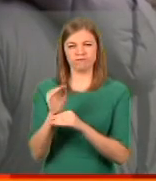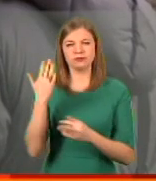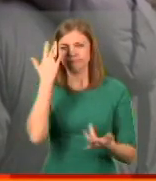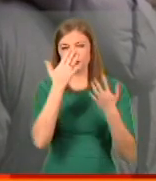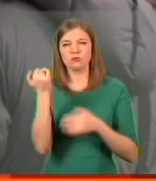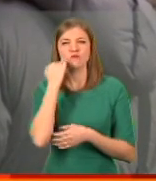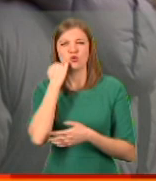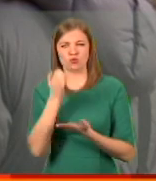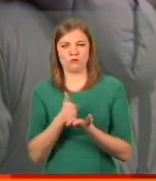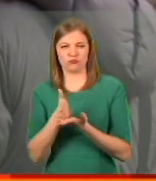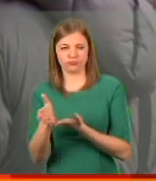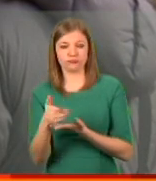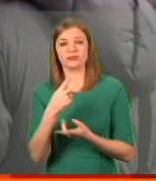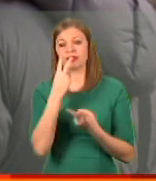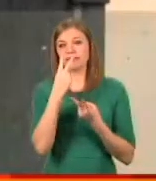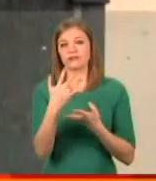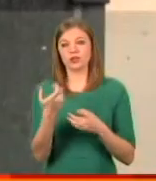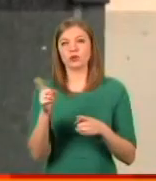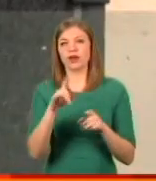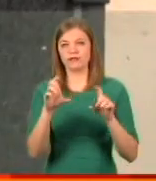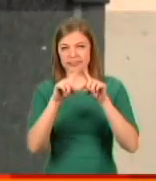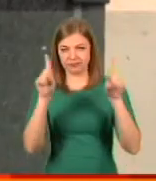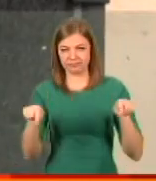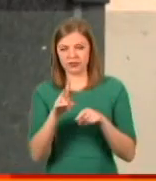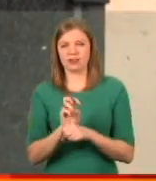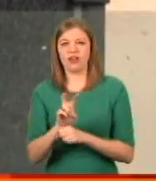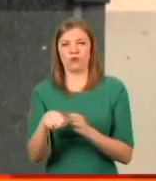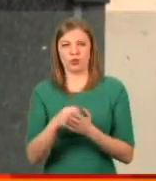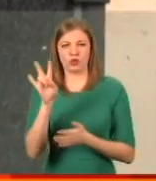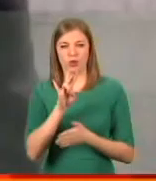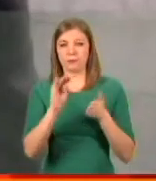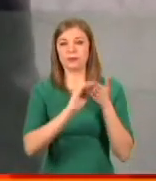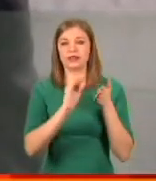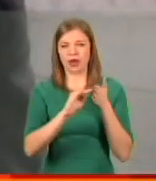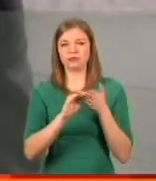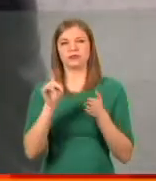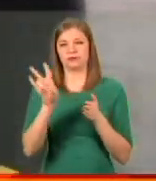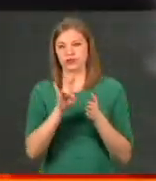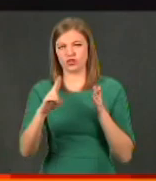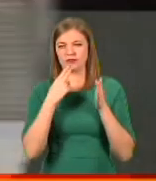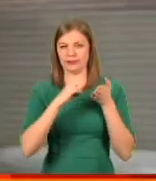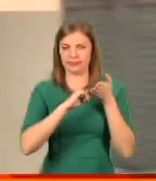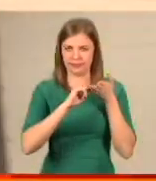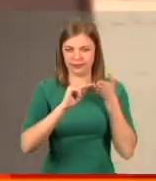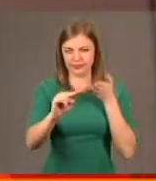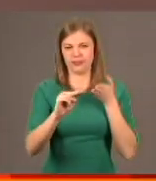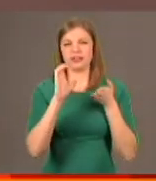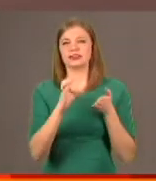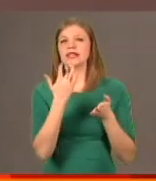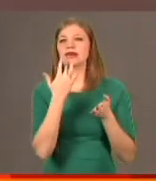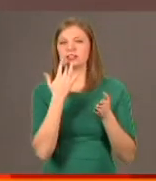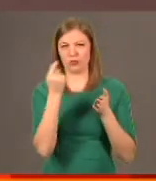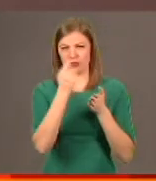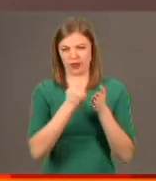ідеологію московського патріархату, видно навіть із таблички на вході до храму. Напис на ній священник заліпив стрічкою з